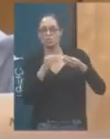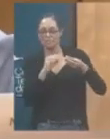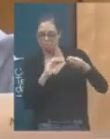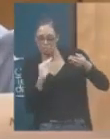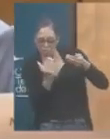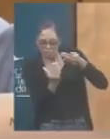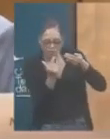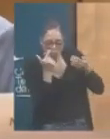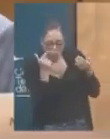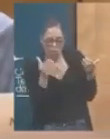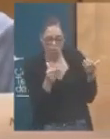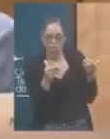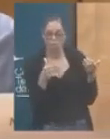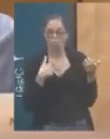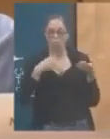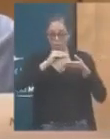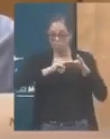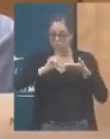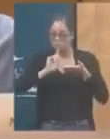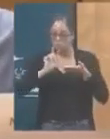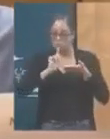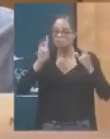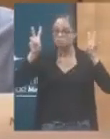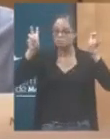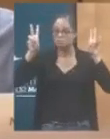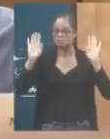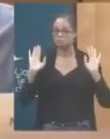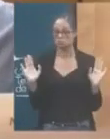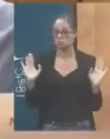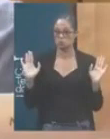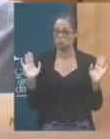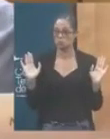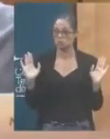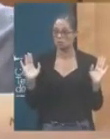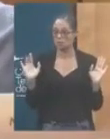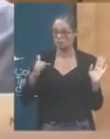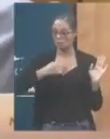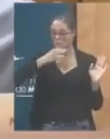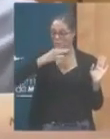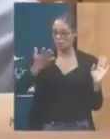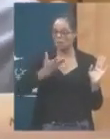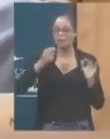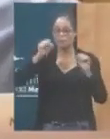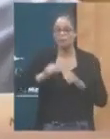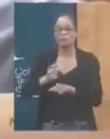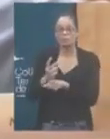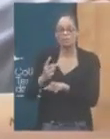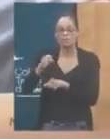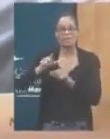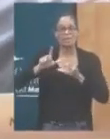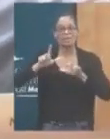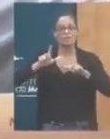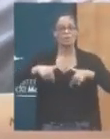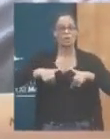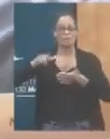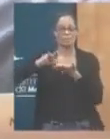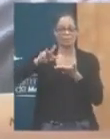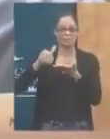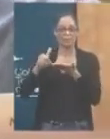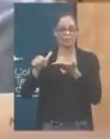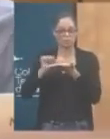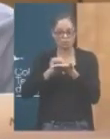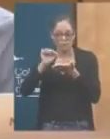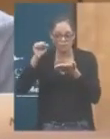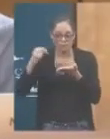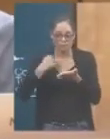pas écrit, j'ai cité quelque chose. Mais moi, ce que je dis, c'est qu'il y a un risque de perdre l'agrément. Et je suis content que